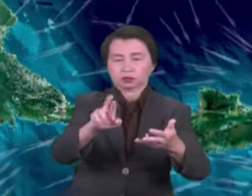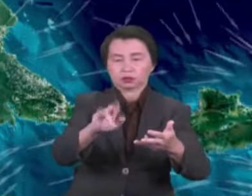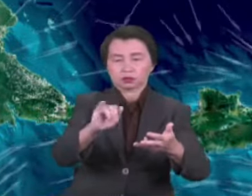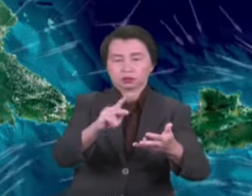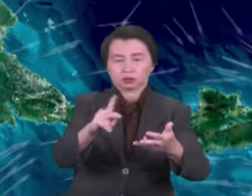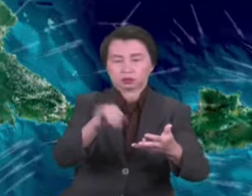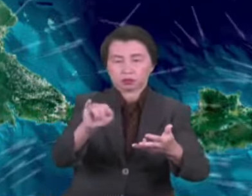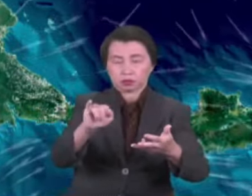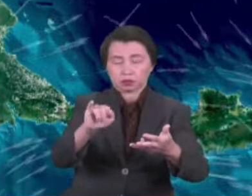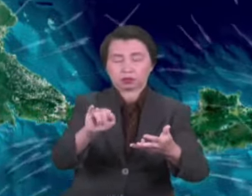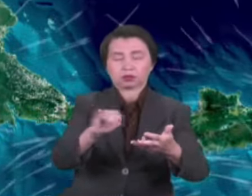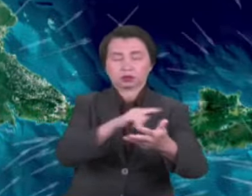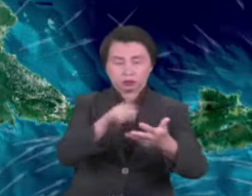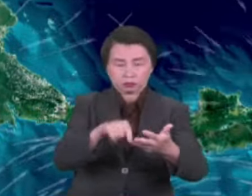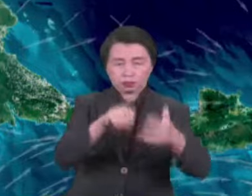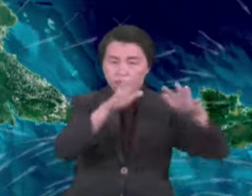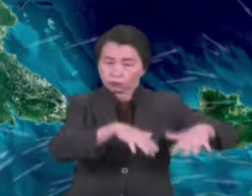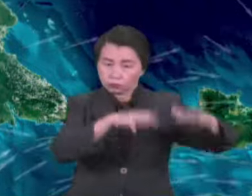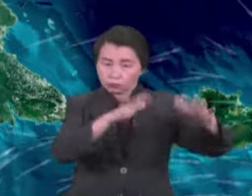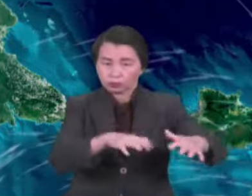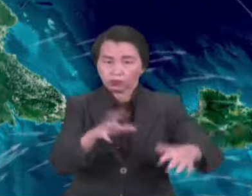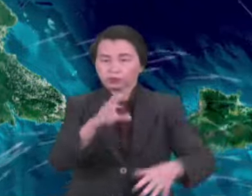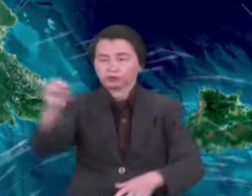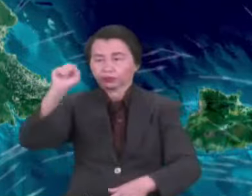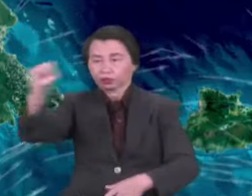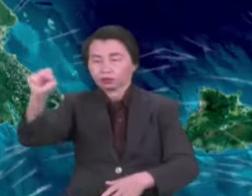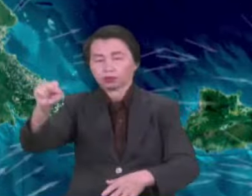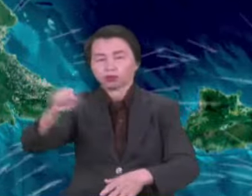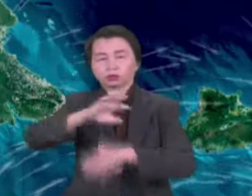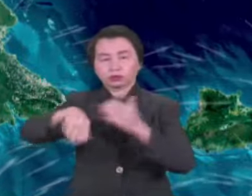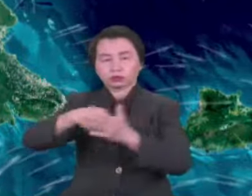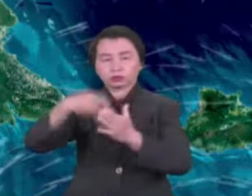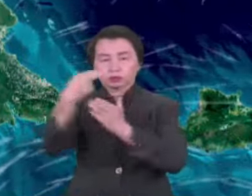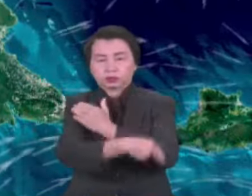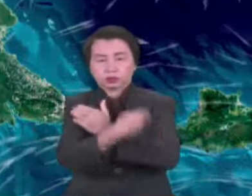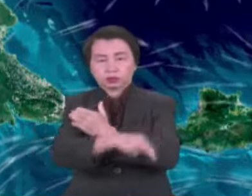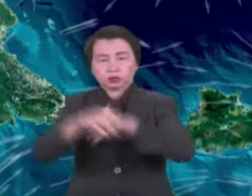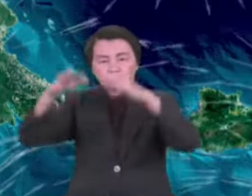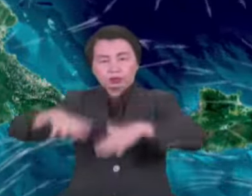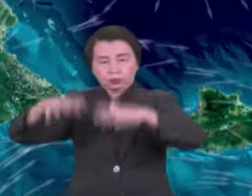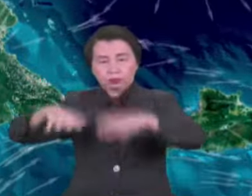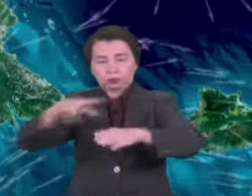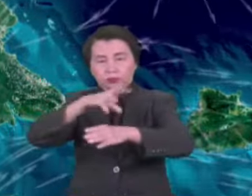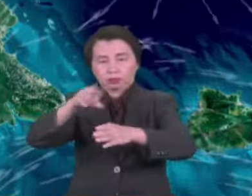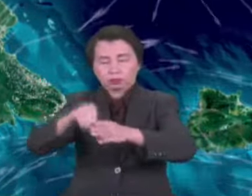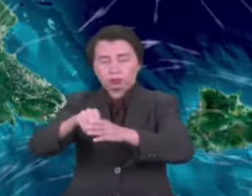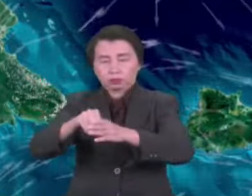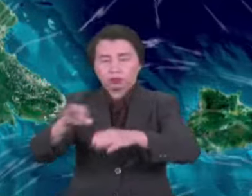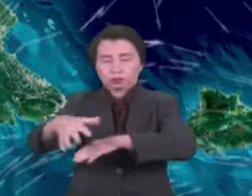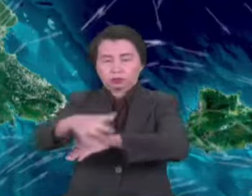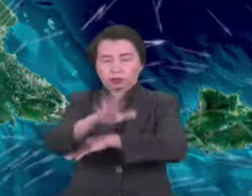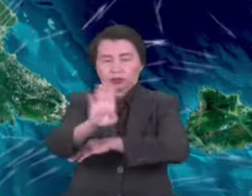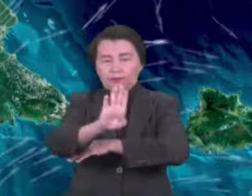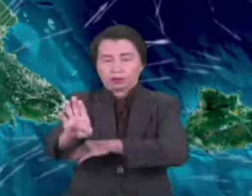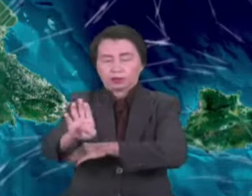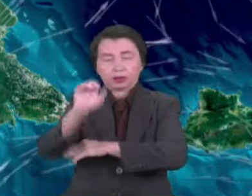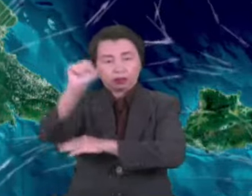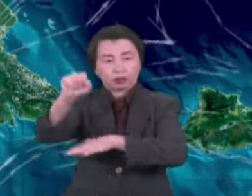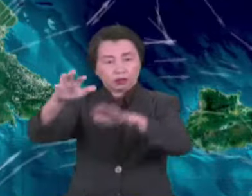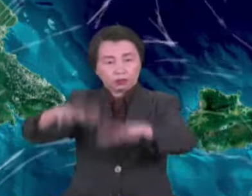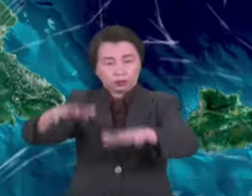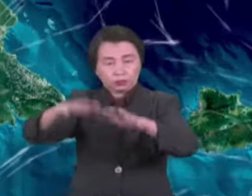juga di negeri Sabah, kita dapat lihat hujan di hampir keseluruhan negeri, terutamanya melibatkan kawasan di sekitar pantai barat negeri